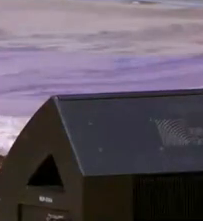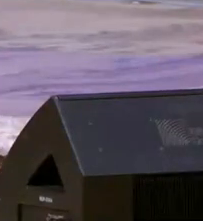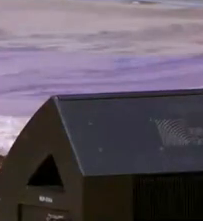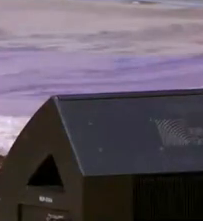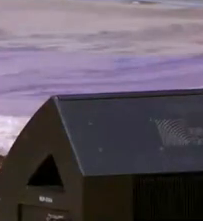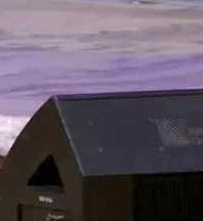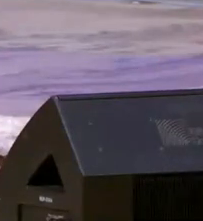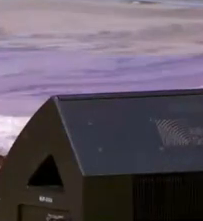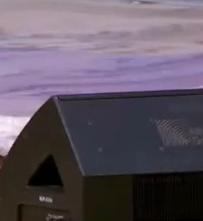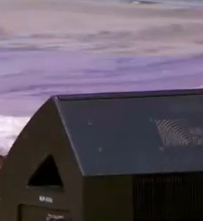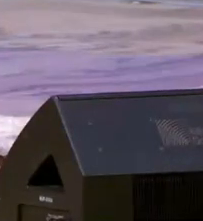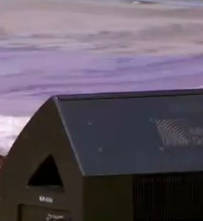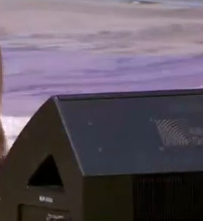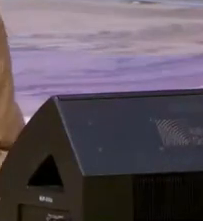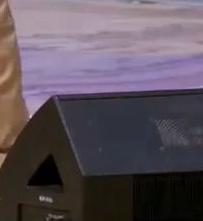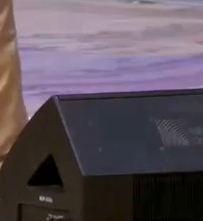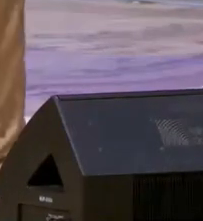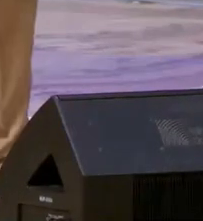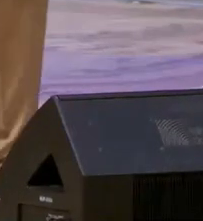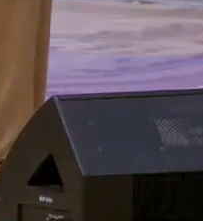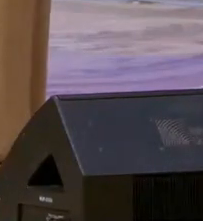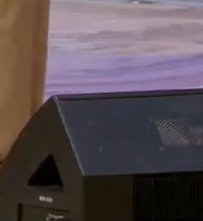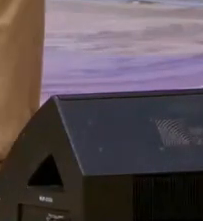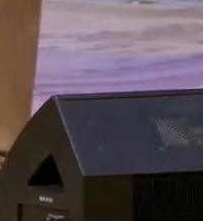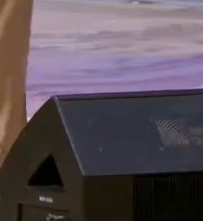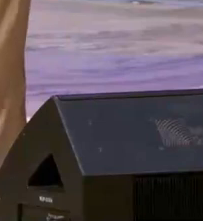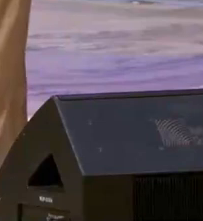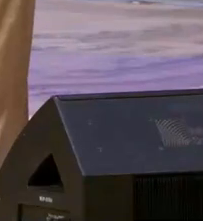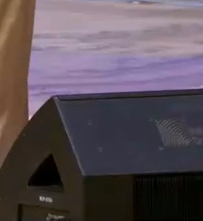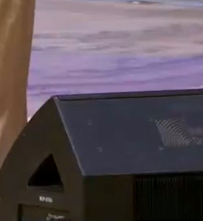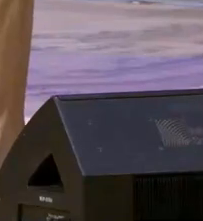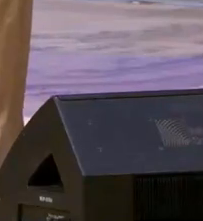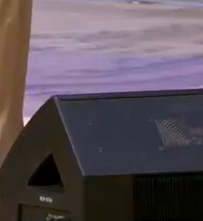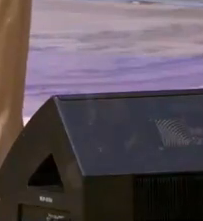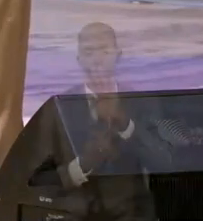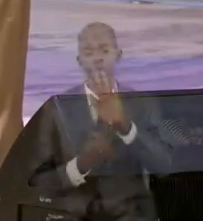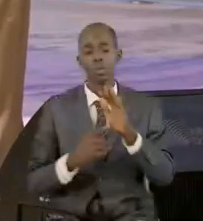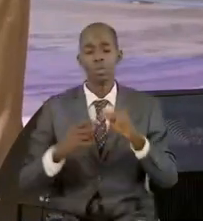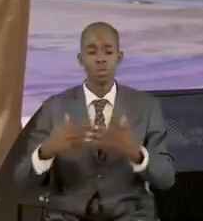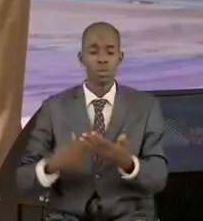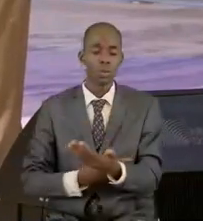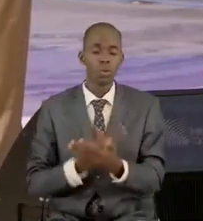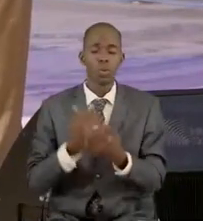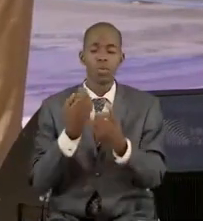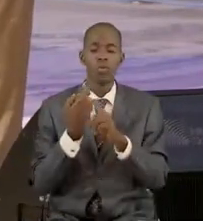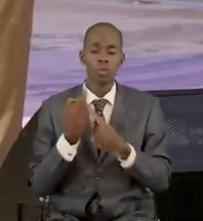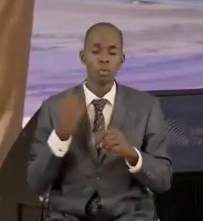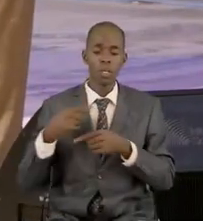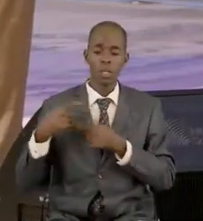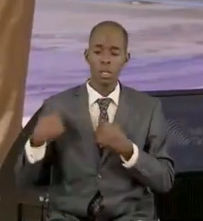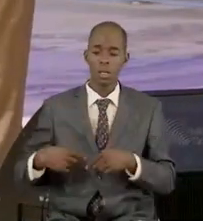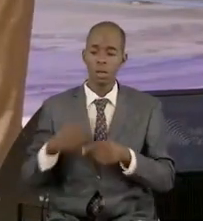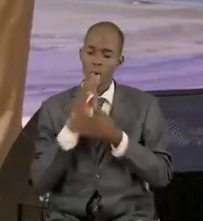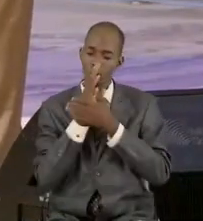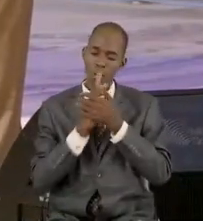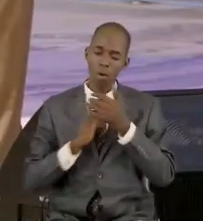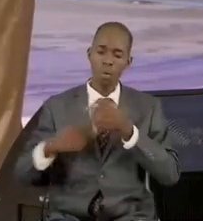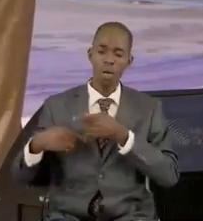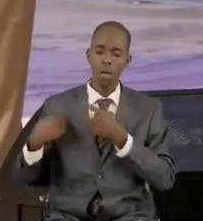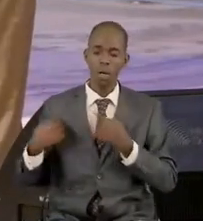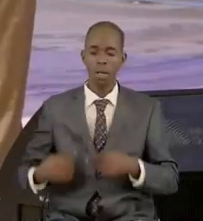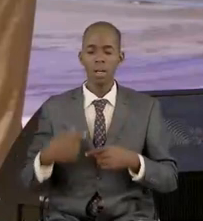réponse à ton enseignement notre réponse à l'Évangile révélé venant du cœur d'un cœur